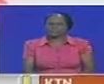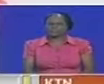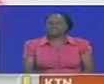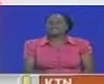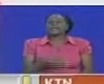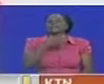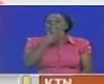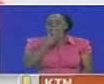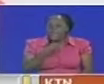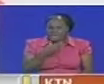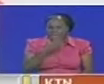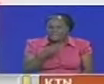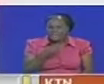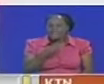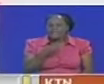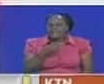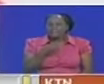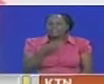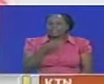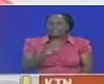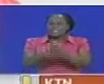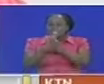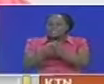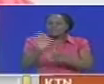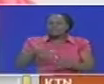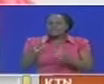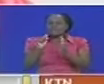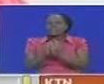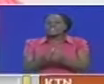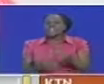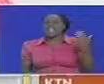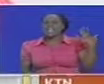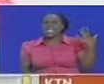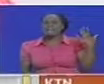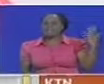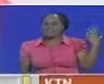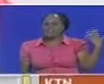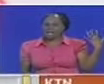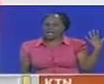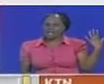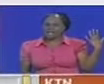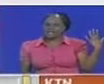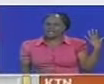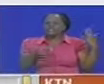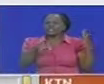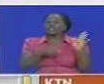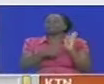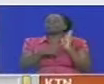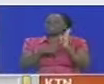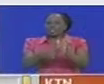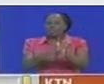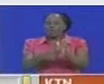Men will greet women with their left hands. That is to mark this